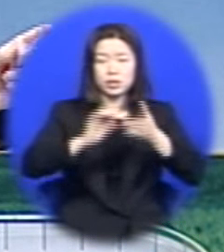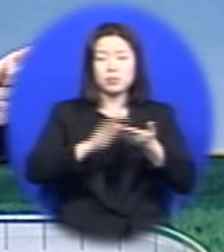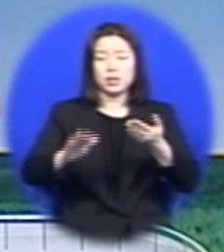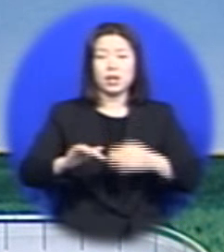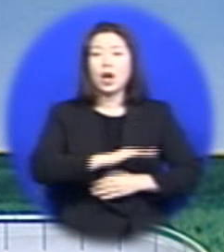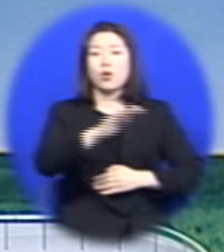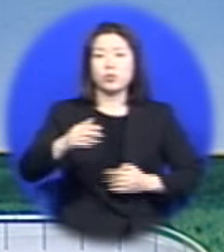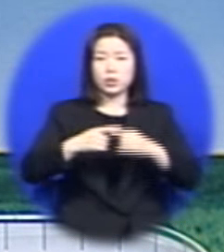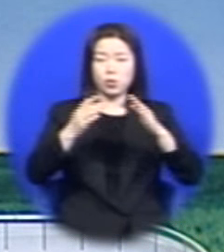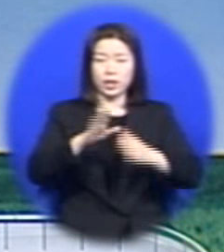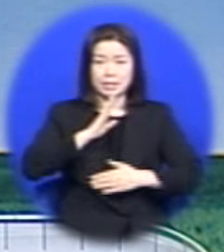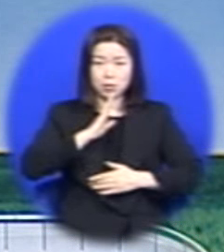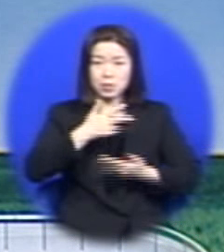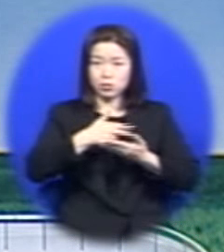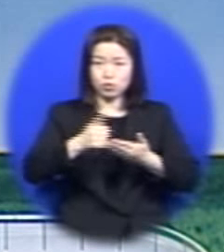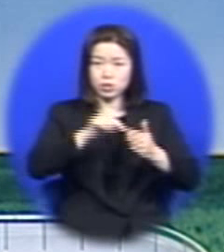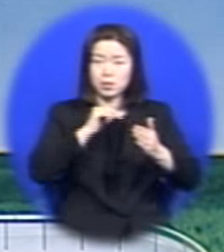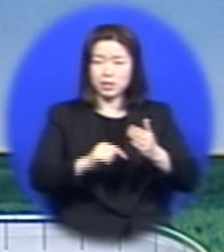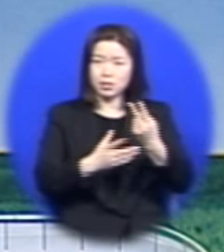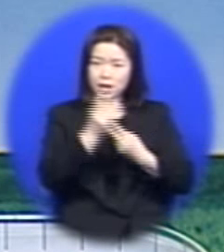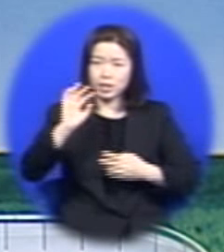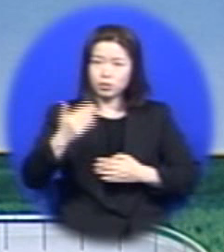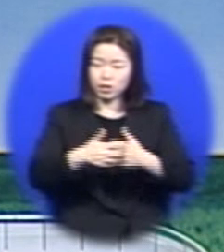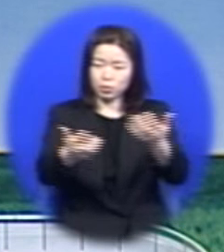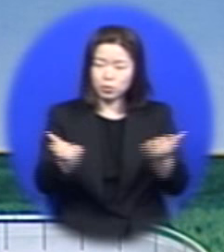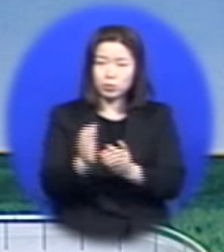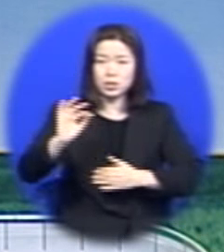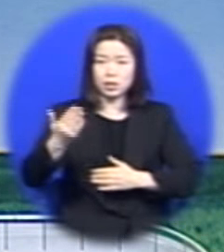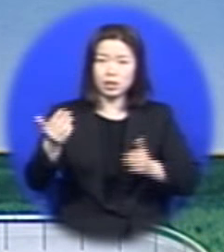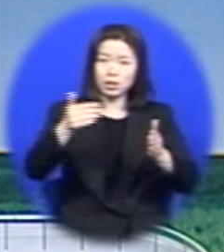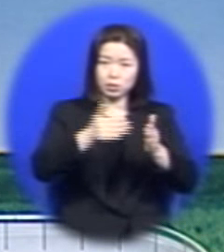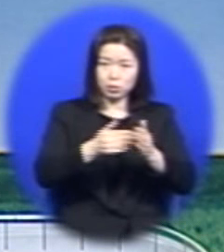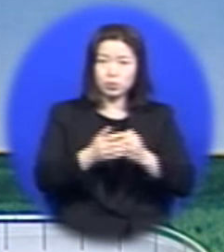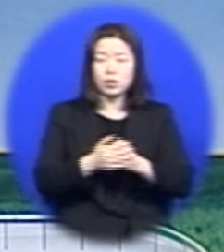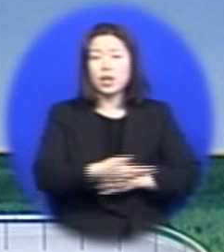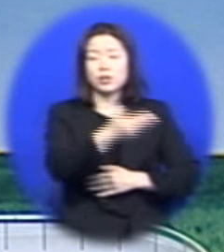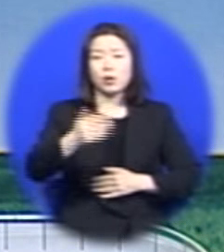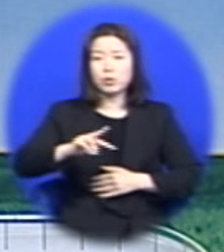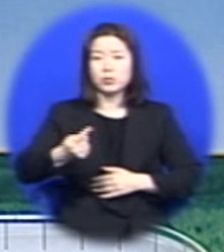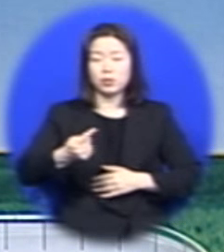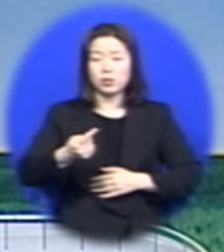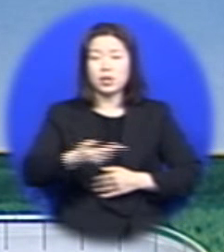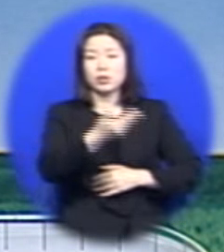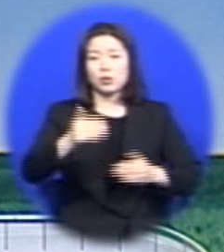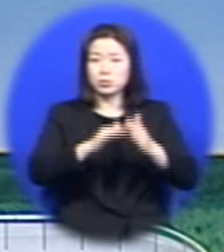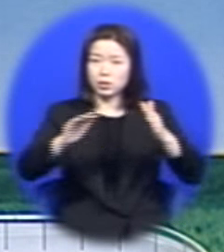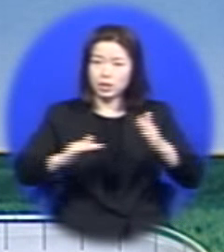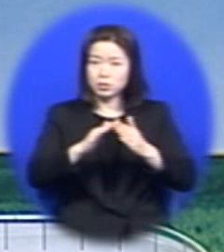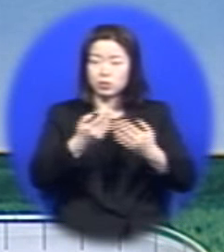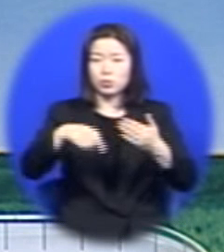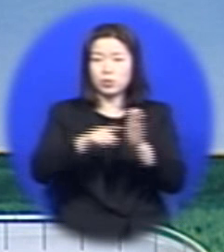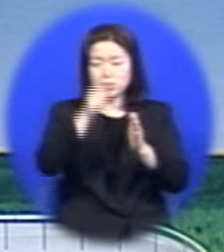교회가 정말 주님 안에서 하나 된 교회 공동체가 되도록, 그리고 여러분도 여러분의 교회 가족을 위해서